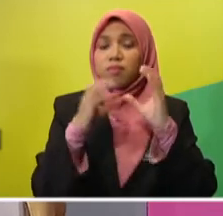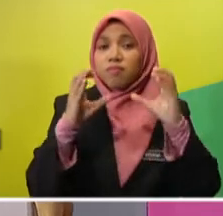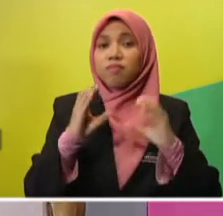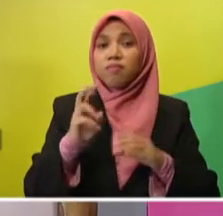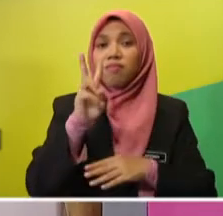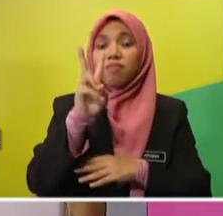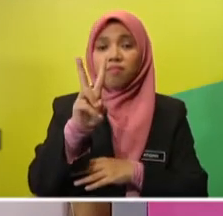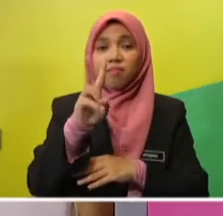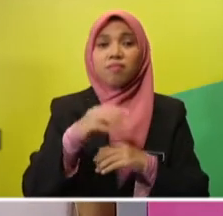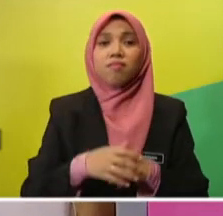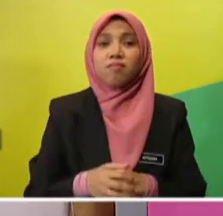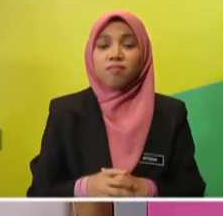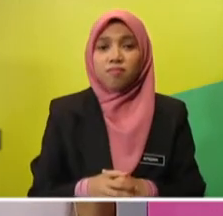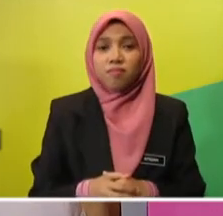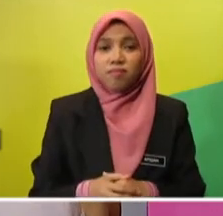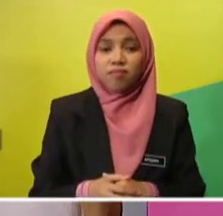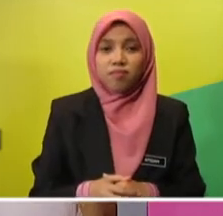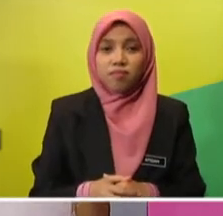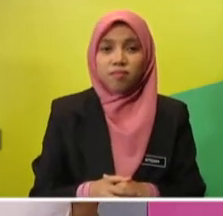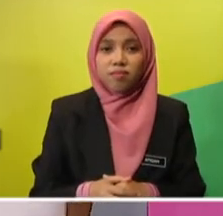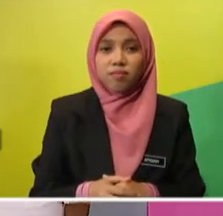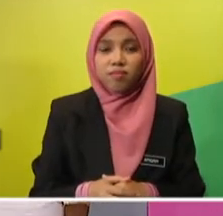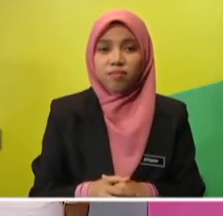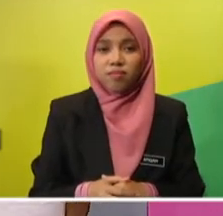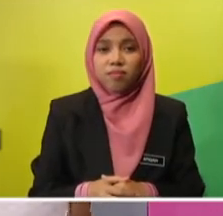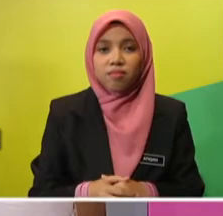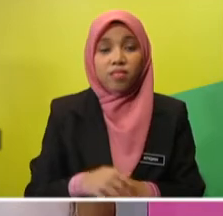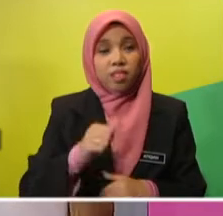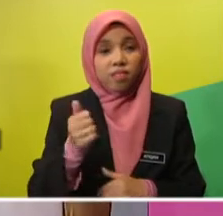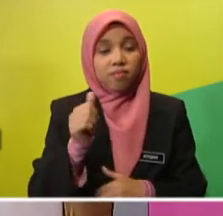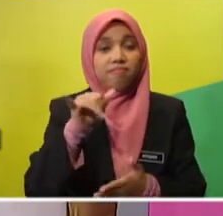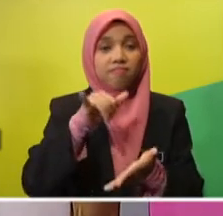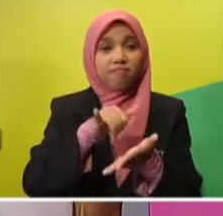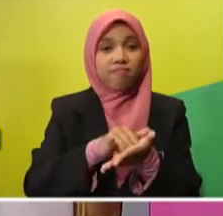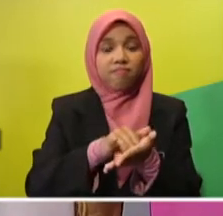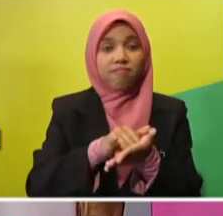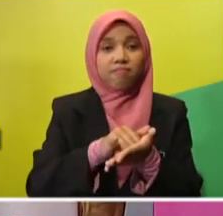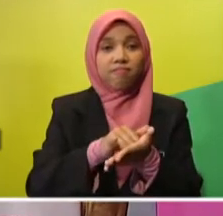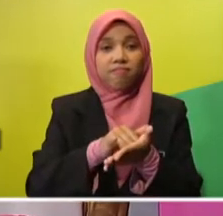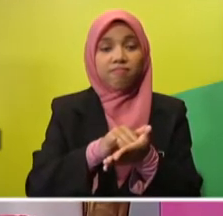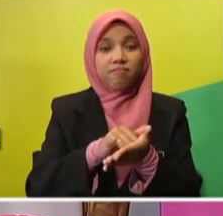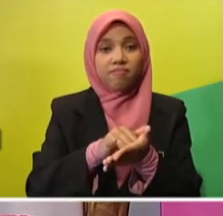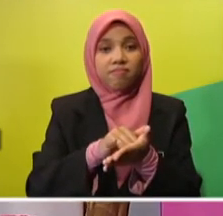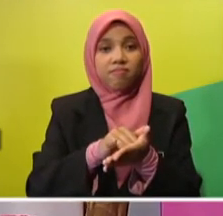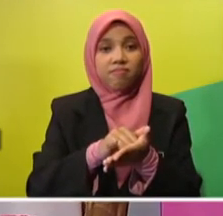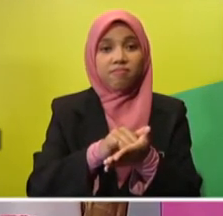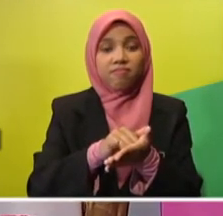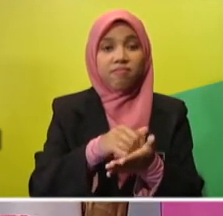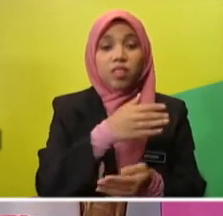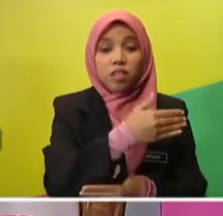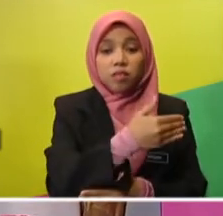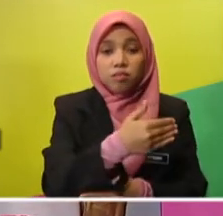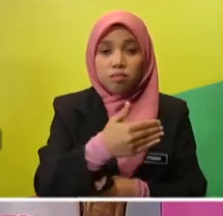sebelum tukar sisi. Iaitu susur belakang pemandu celik